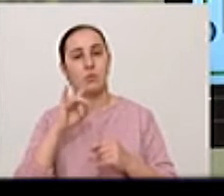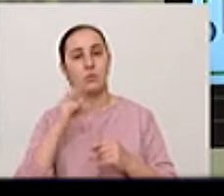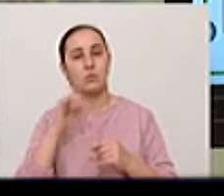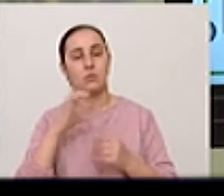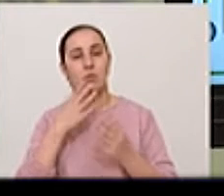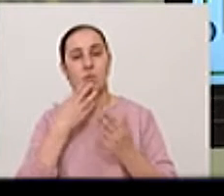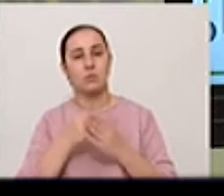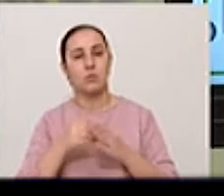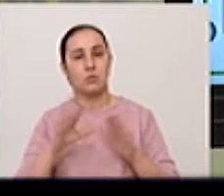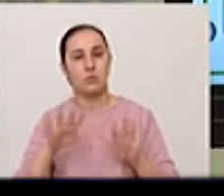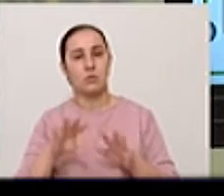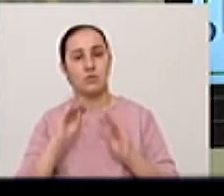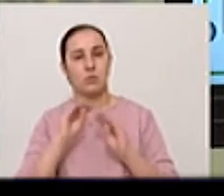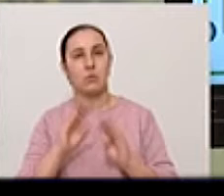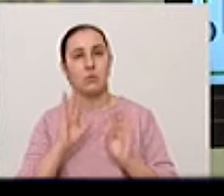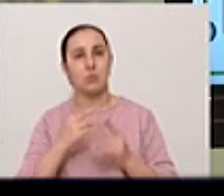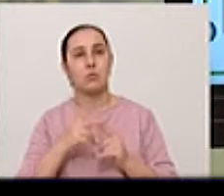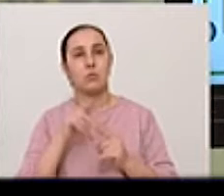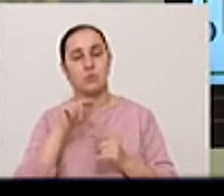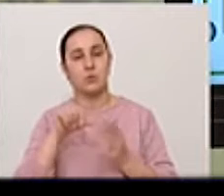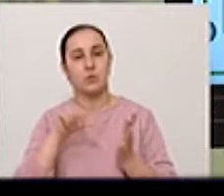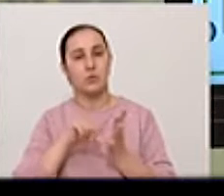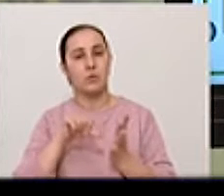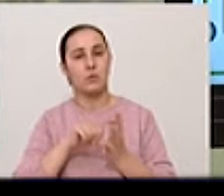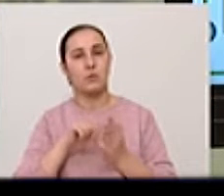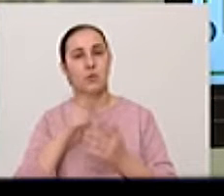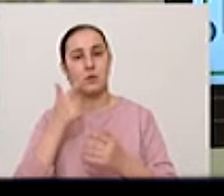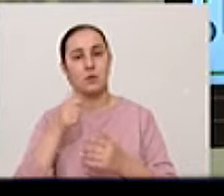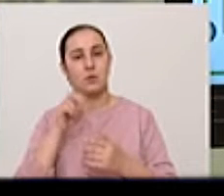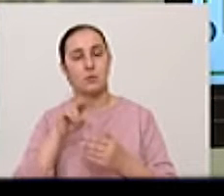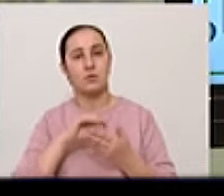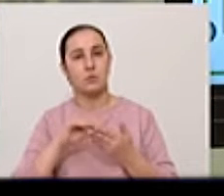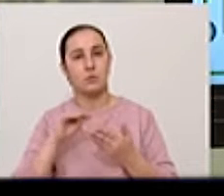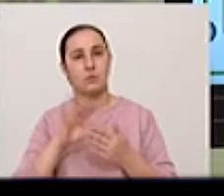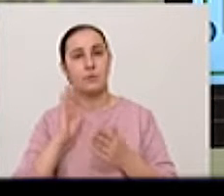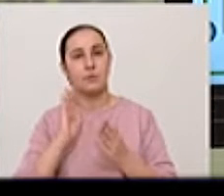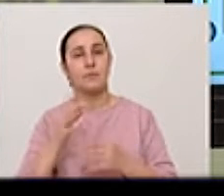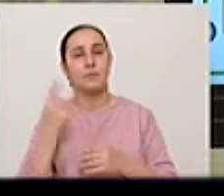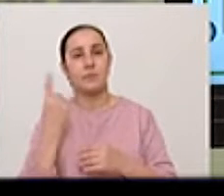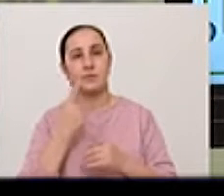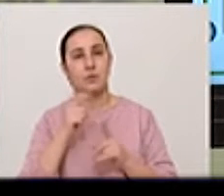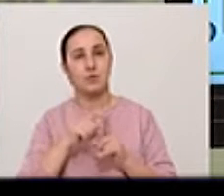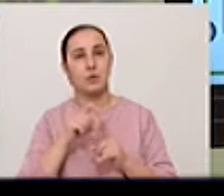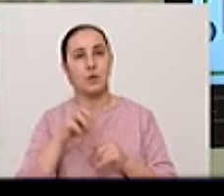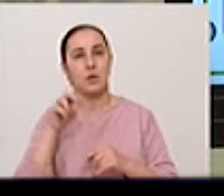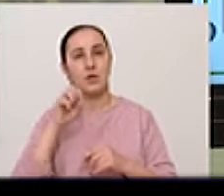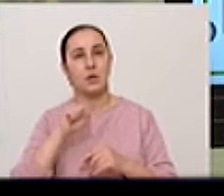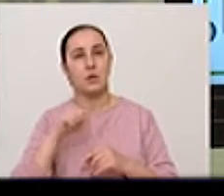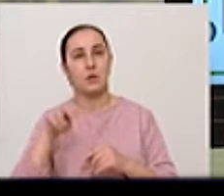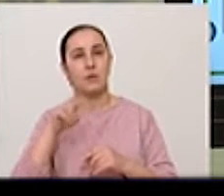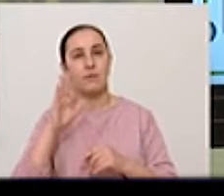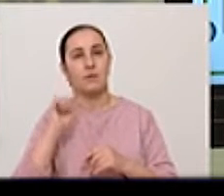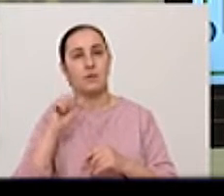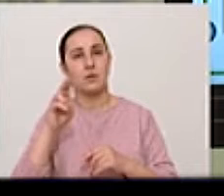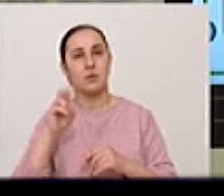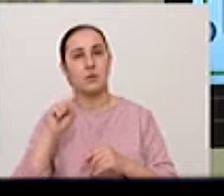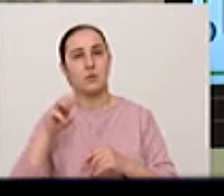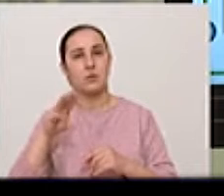o'z o'rniga qo'yamiz hamda ular ishtirokida gaplar tuzamiz. Birinchi so'zimiz advokatura.